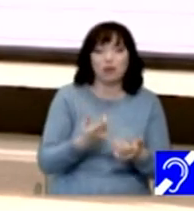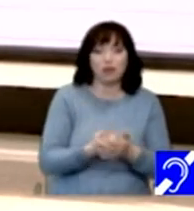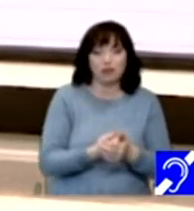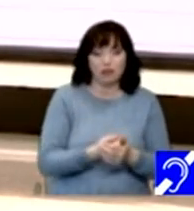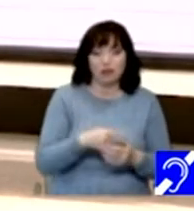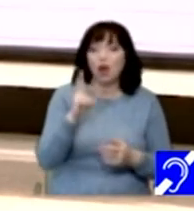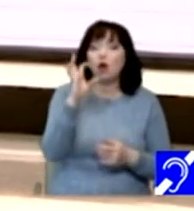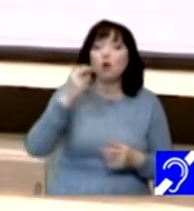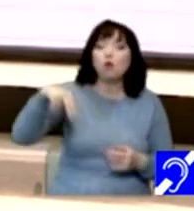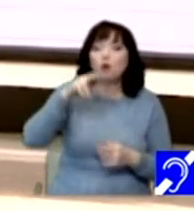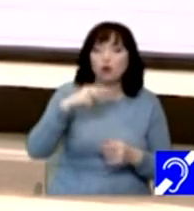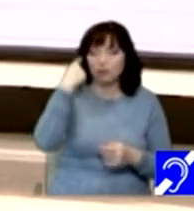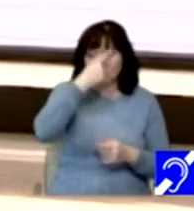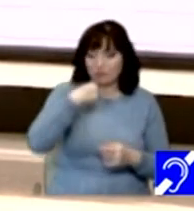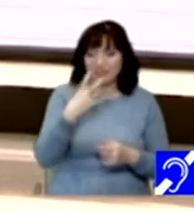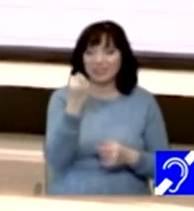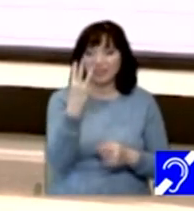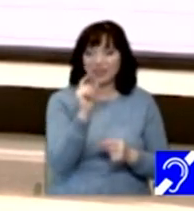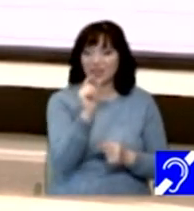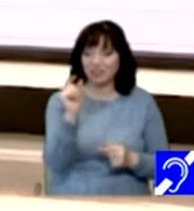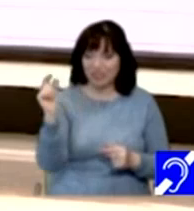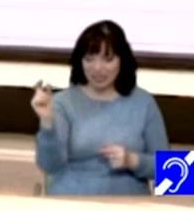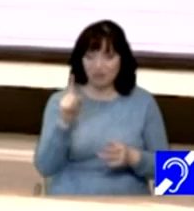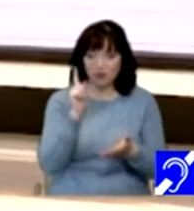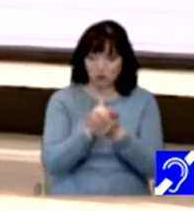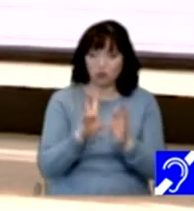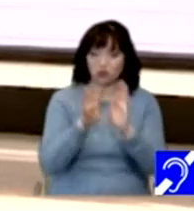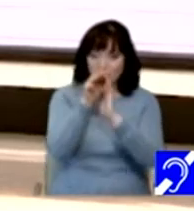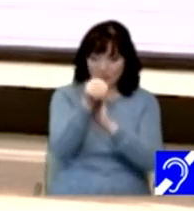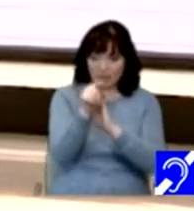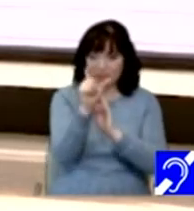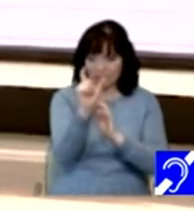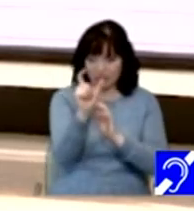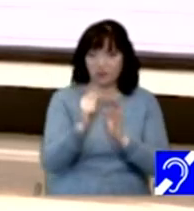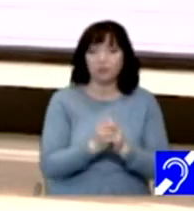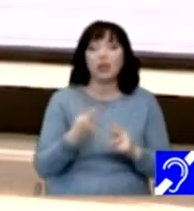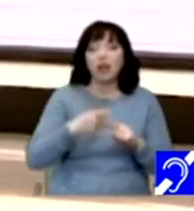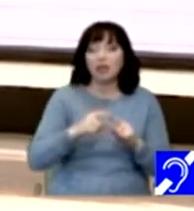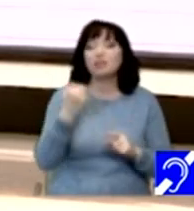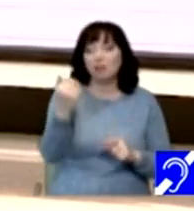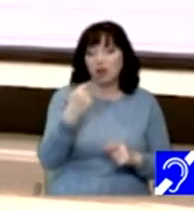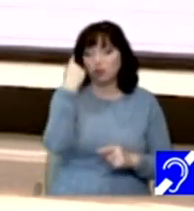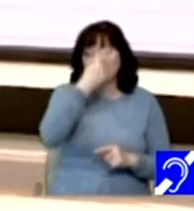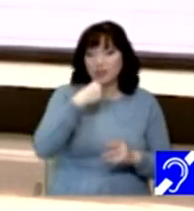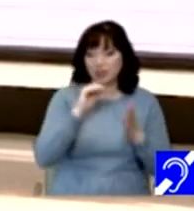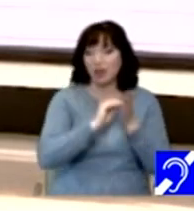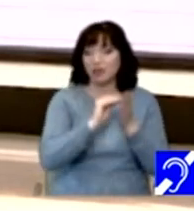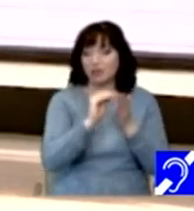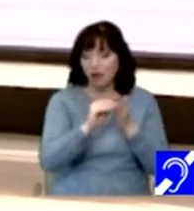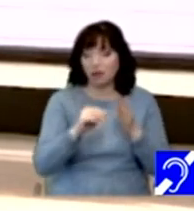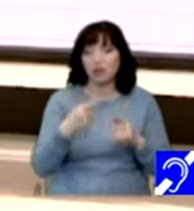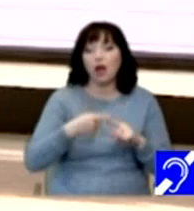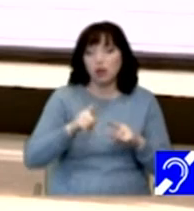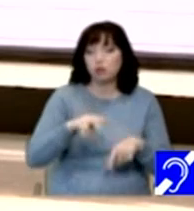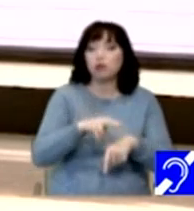cu codul numeric personal pe care va trebui să-l introduceți în acest câmp. Sunt datele dumneavoastră personale de care oamenii